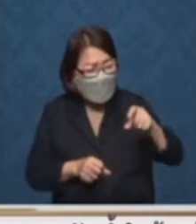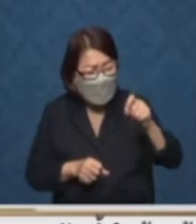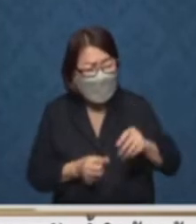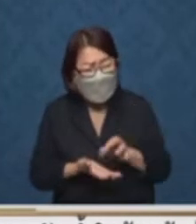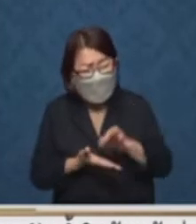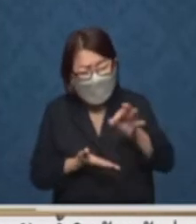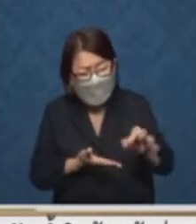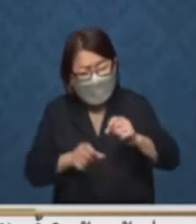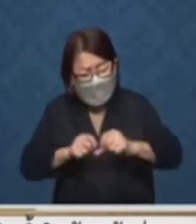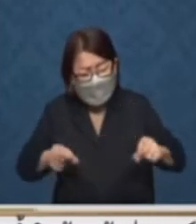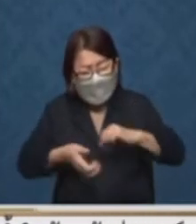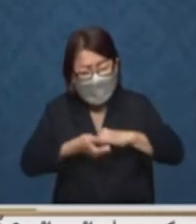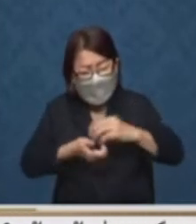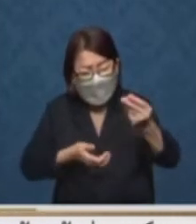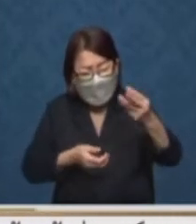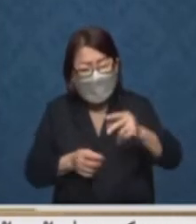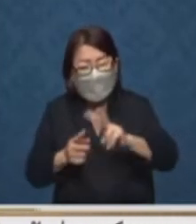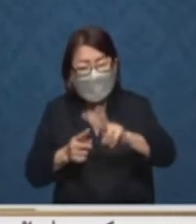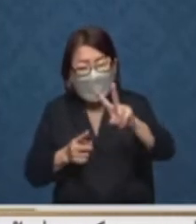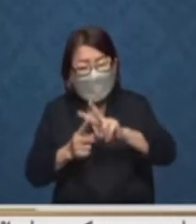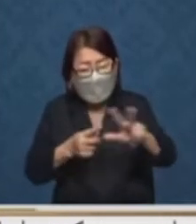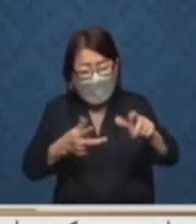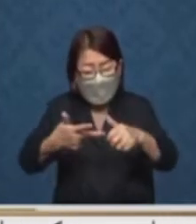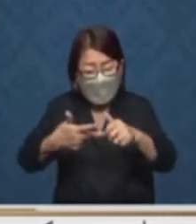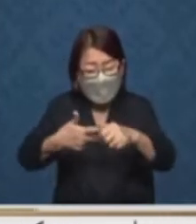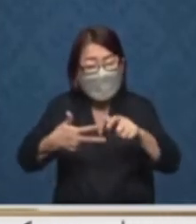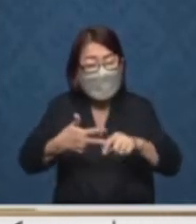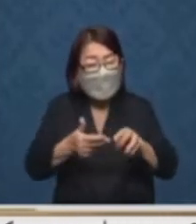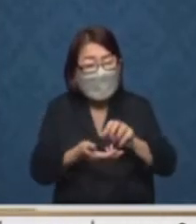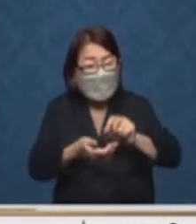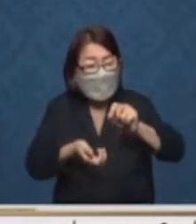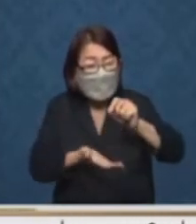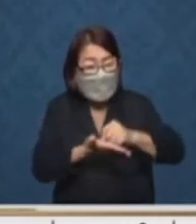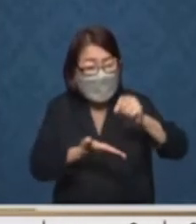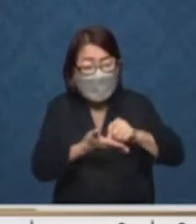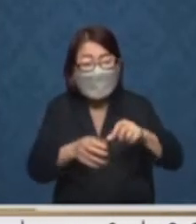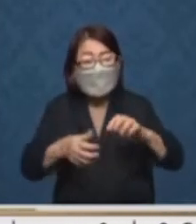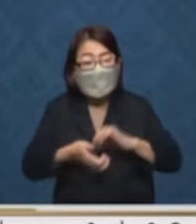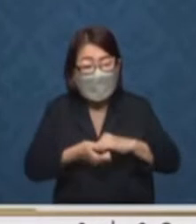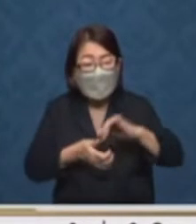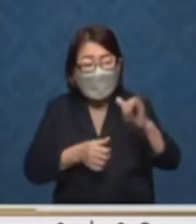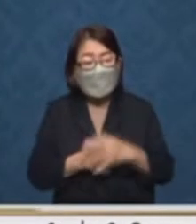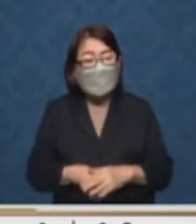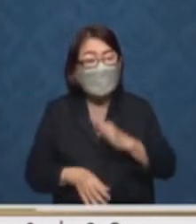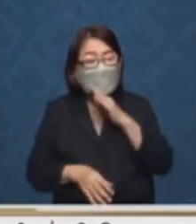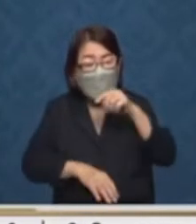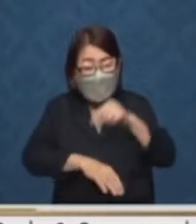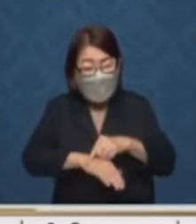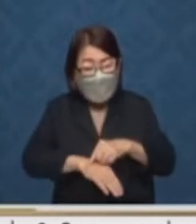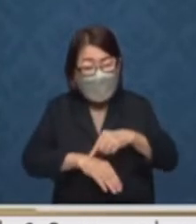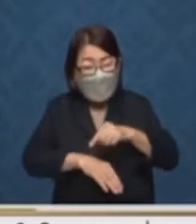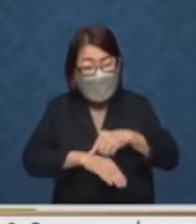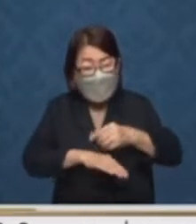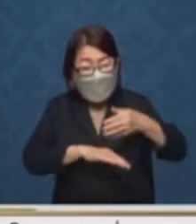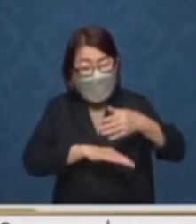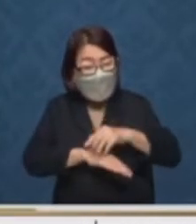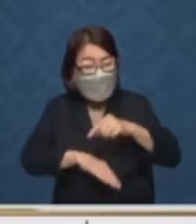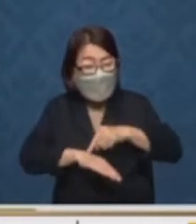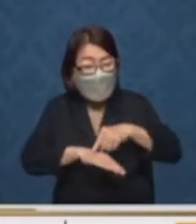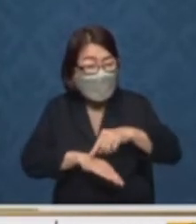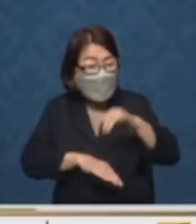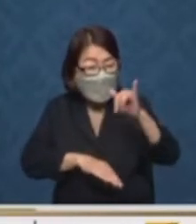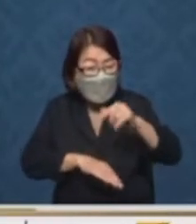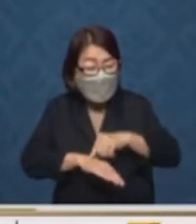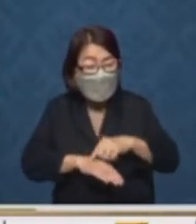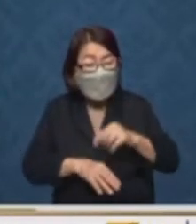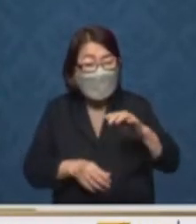ที่ยังไม่ได้เซ็นสัญญาและบอกว่าหากดำเนินการไม่ทันกำหนดสถานการณ์การเมืองในไท